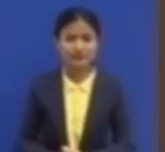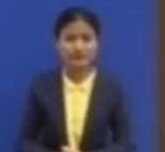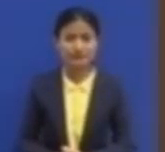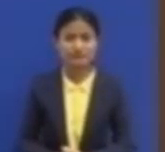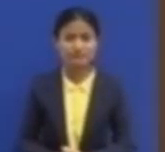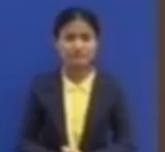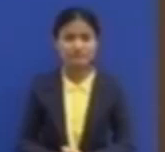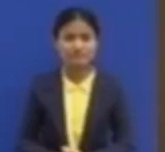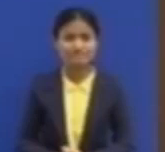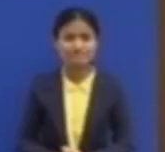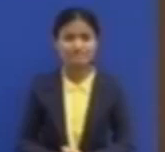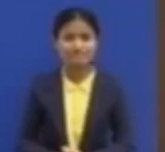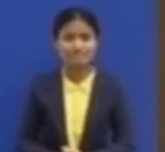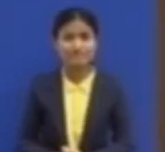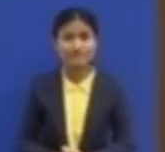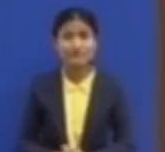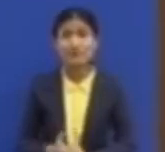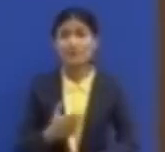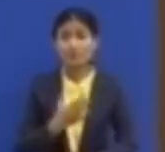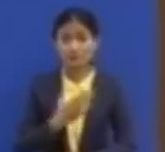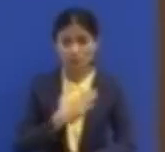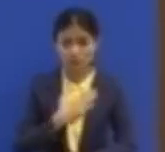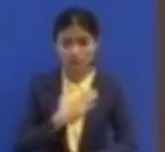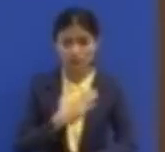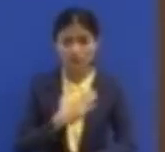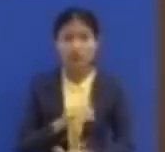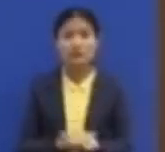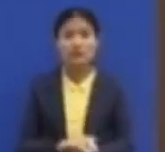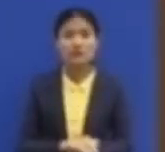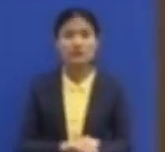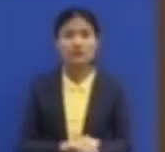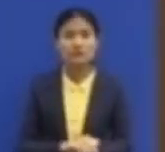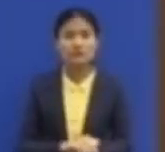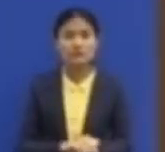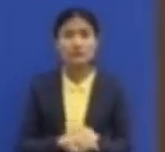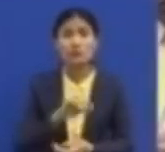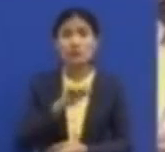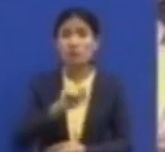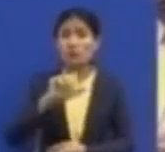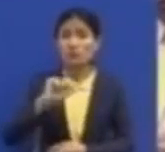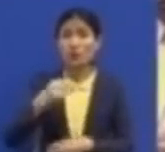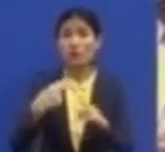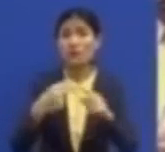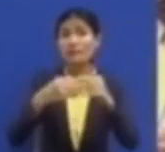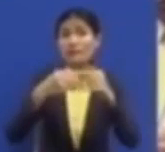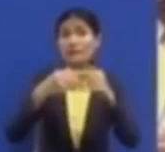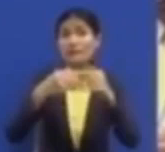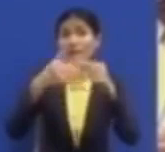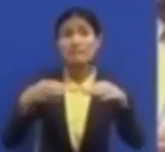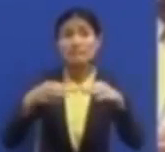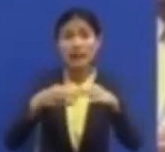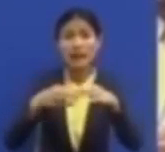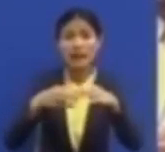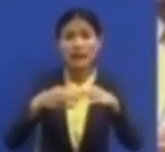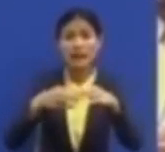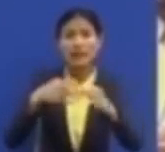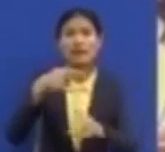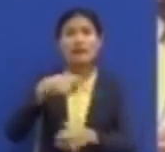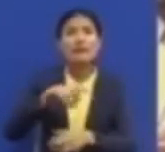ารพครับผมสุรหินพิจารณ์ส.ส.บัญชีรายชื่อพรรคประชาธิปไตยใหม่ครับท่านประธาน